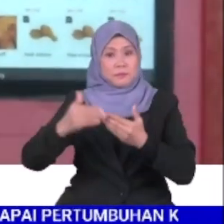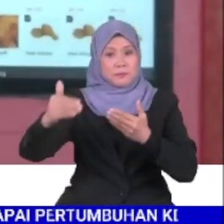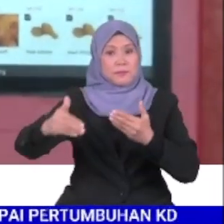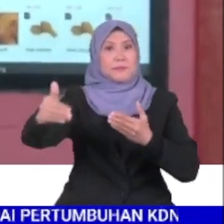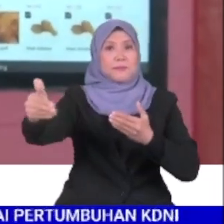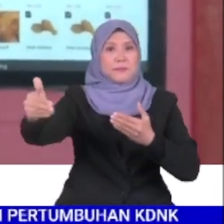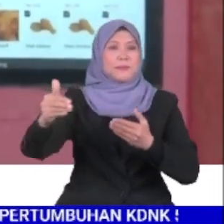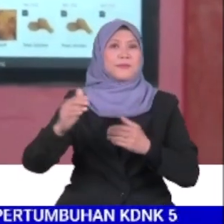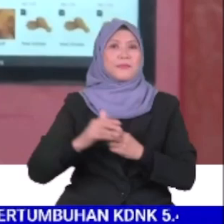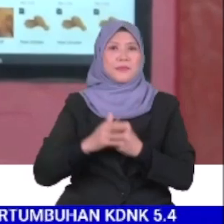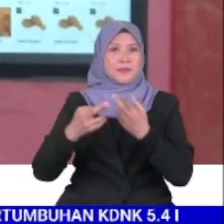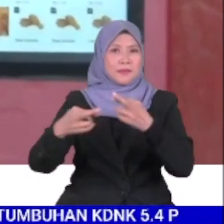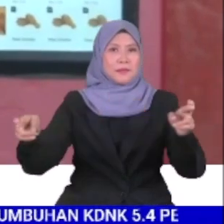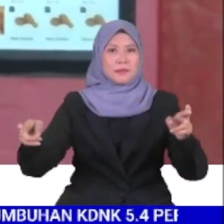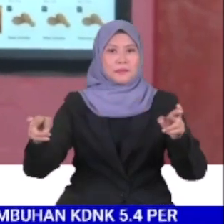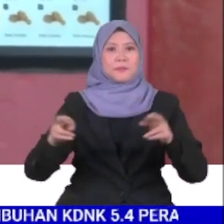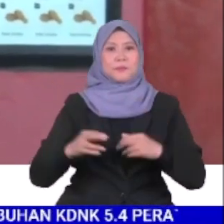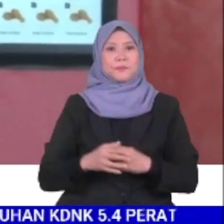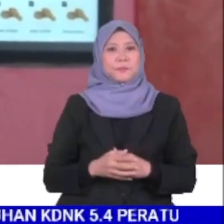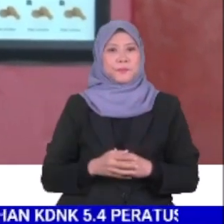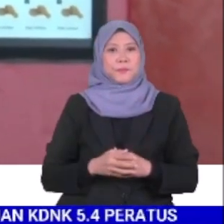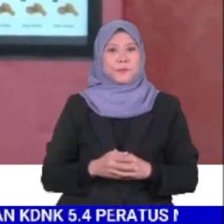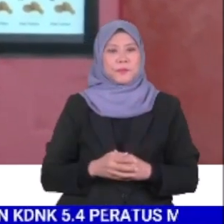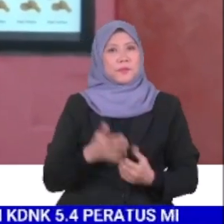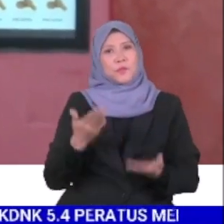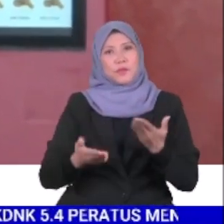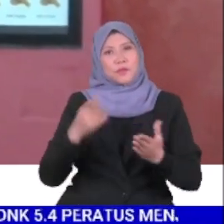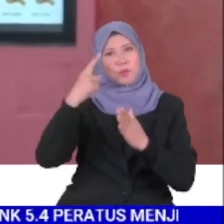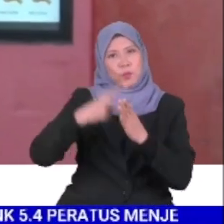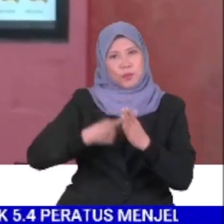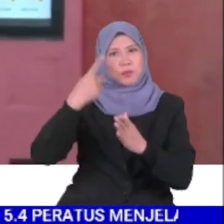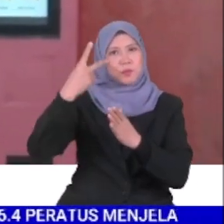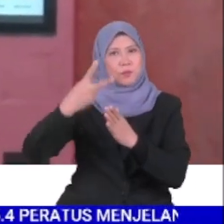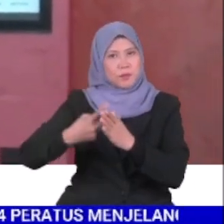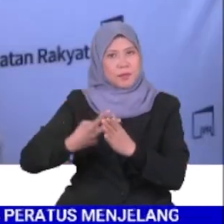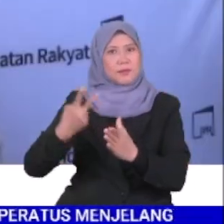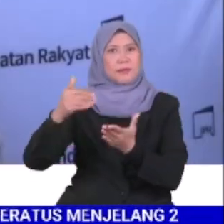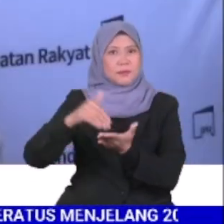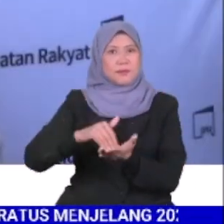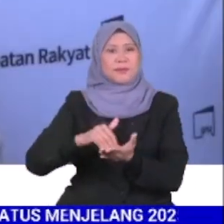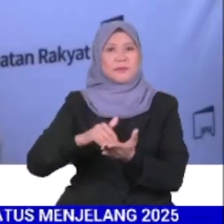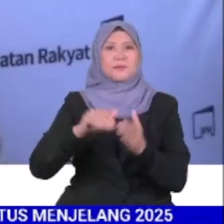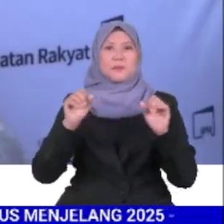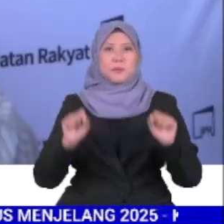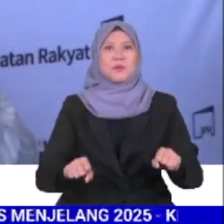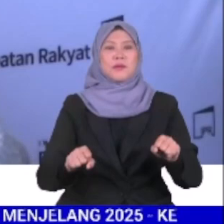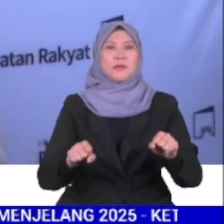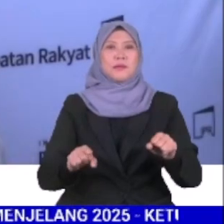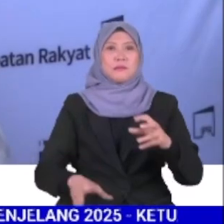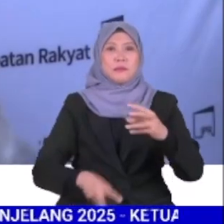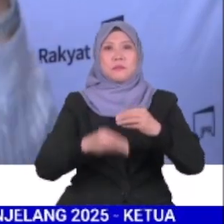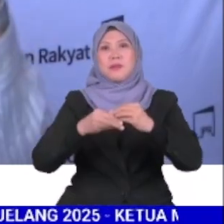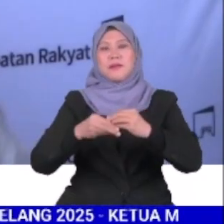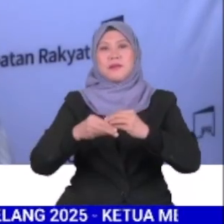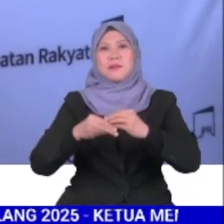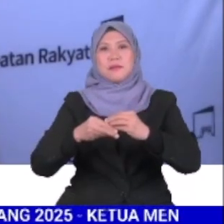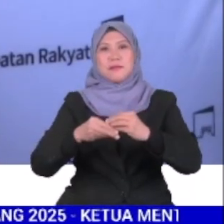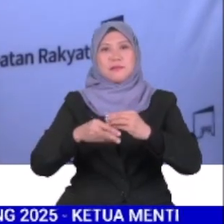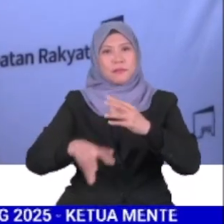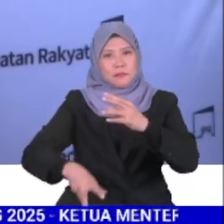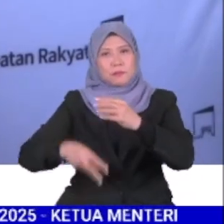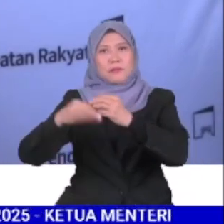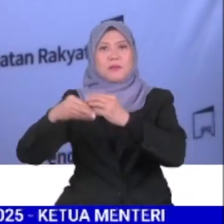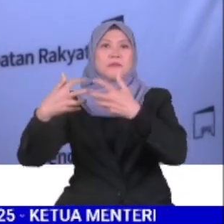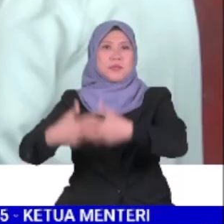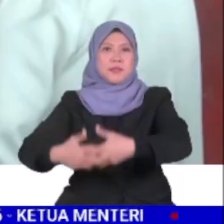ini. Dan saya ingat dalam 1-2 bulan ini, dia akan dapat diperbesarkan pada skala yang